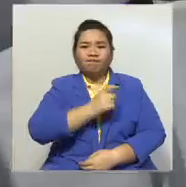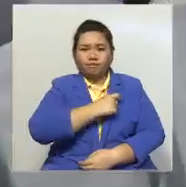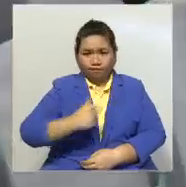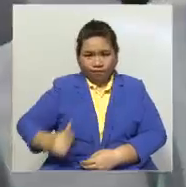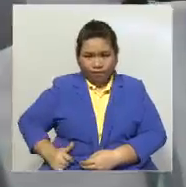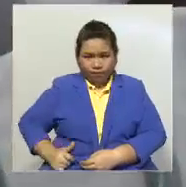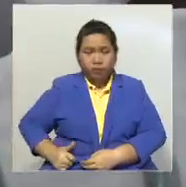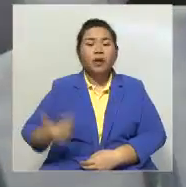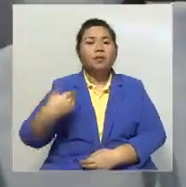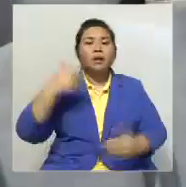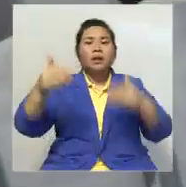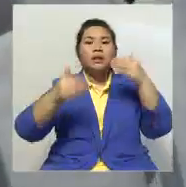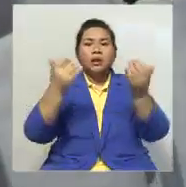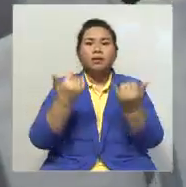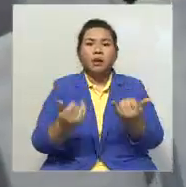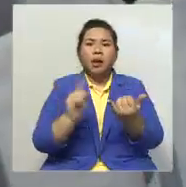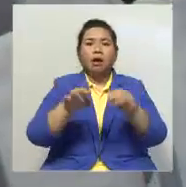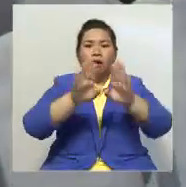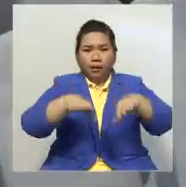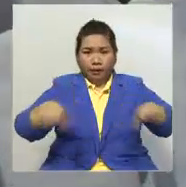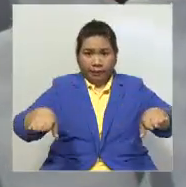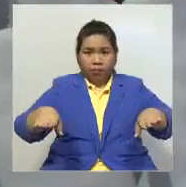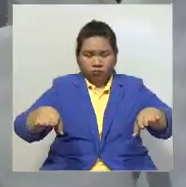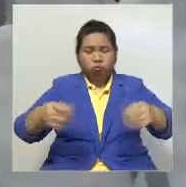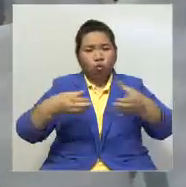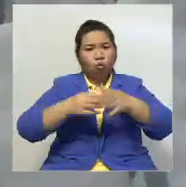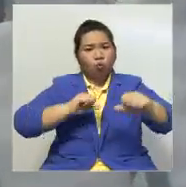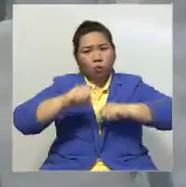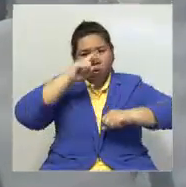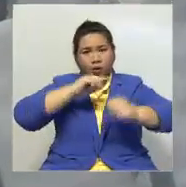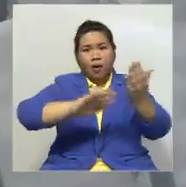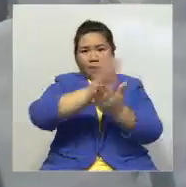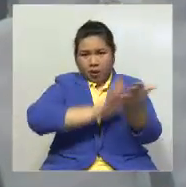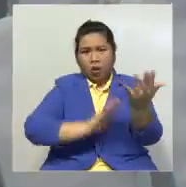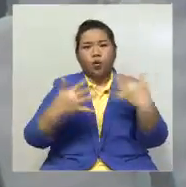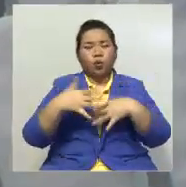มารีในกิจกรรมนี้นะคะมีนักเรียนเยาวชนและประชาชนจากทั่วประเท